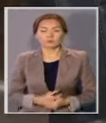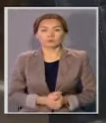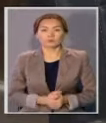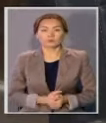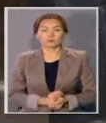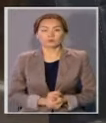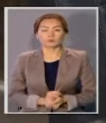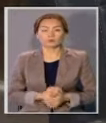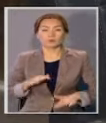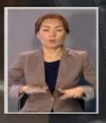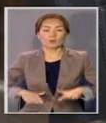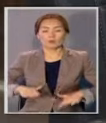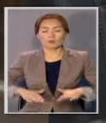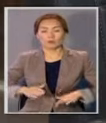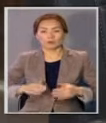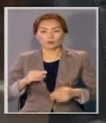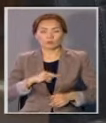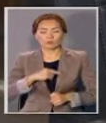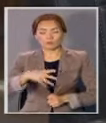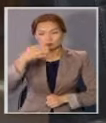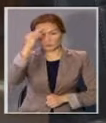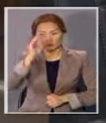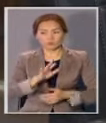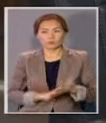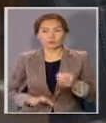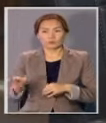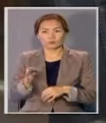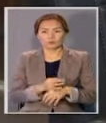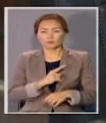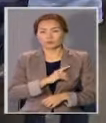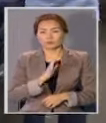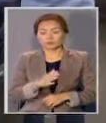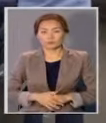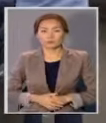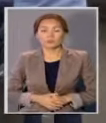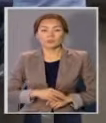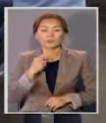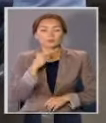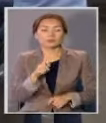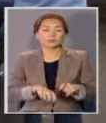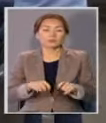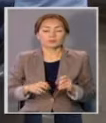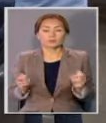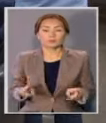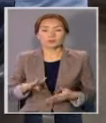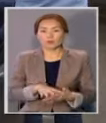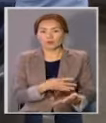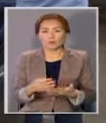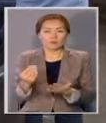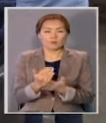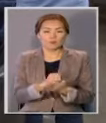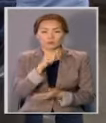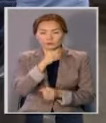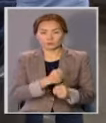пайдаланушыларға таразы орнатуды міндеттеу жөніндегі ұсыныстарымыз хатпен облыс әкіміне жолданды. Жол сапасын реттеуге арнайы жол картасы